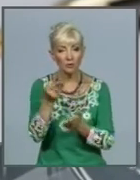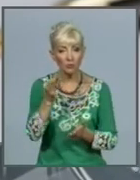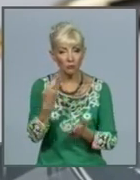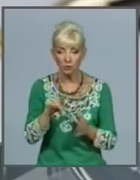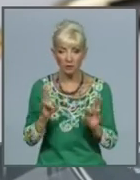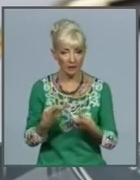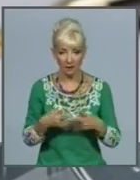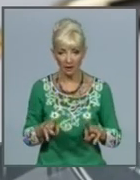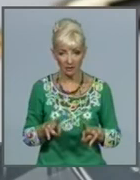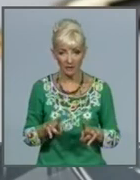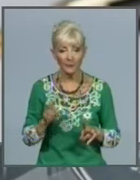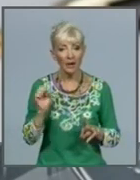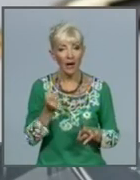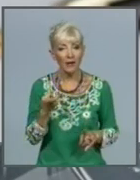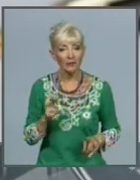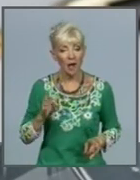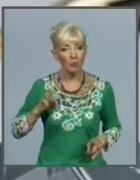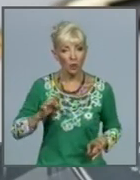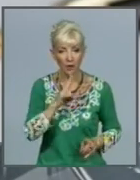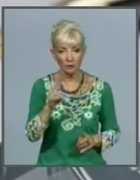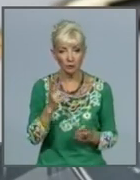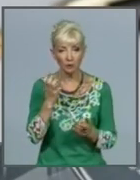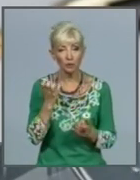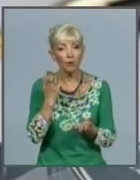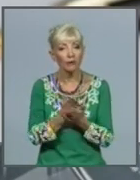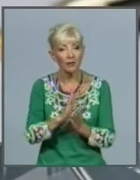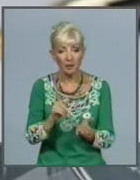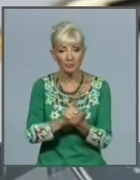для користувачів, які ще не є пенсіонерами, сервіс